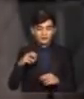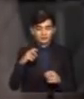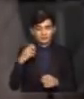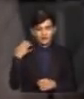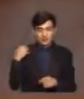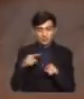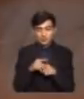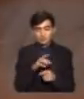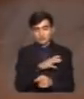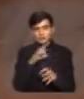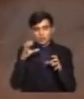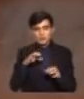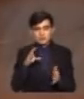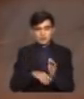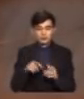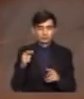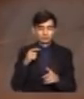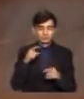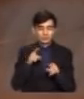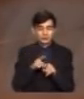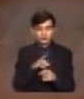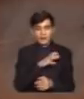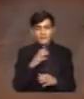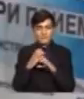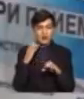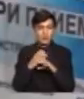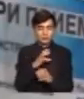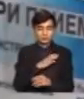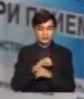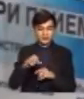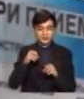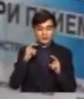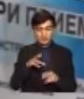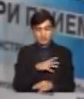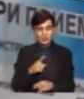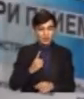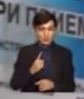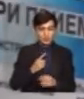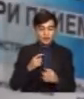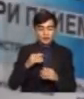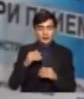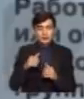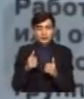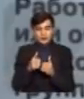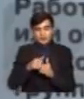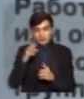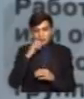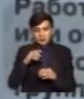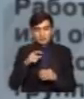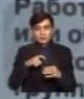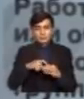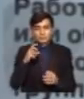дегендер ұқыптылықты еселей түскен. Сарыағаш шекарасында вагондарды аман жеткізген маман көрші елдің күзеті байқаусызда вагонның пломбасын үзіп